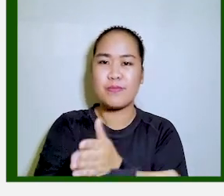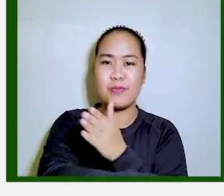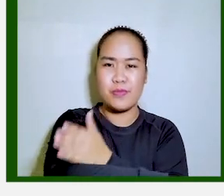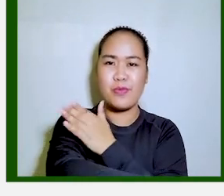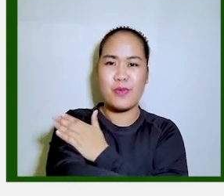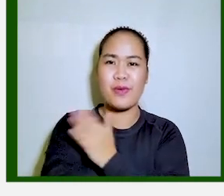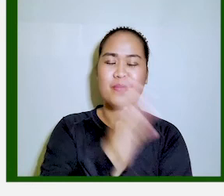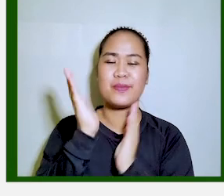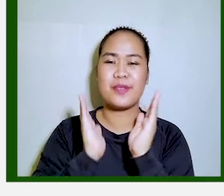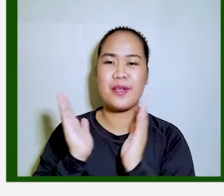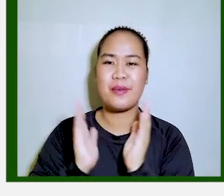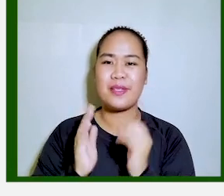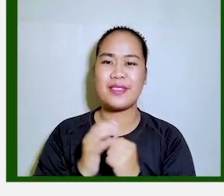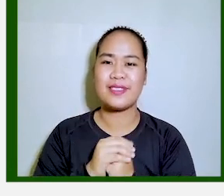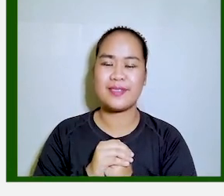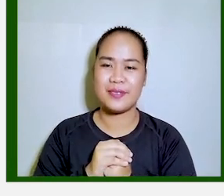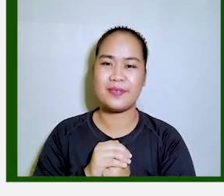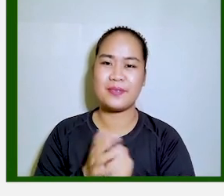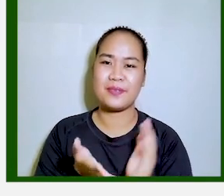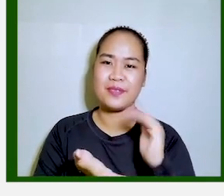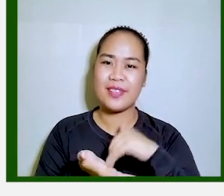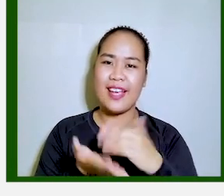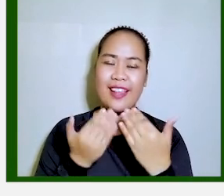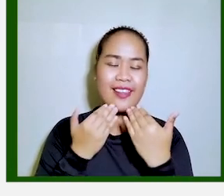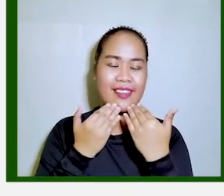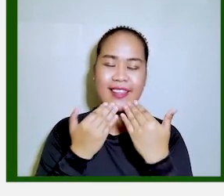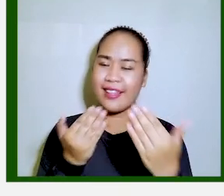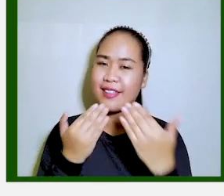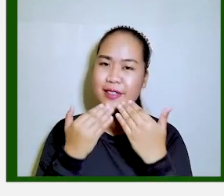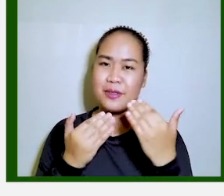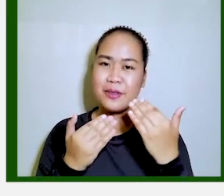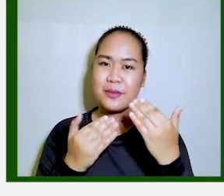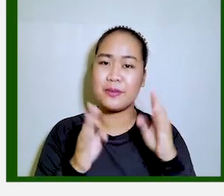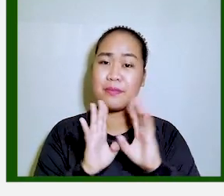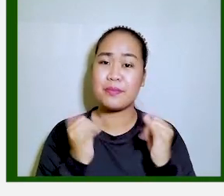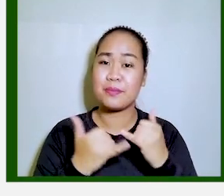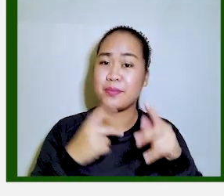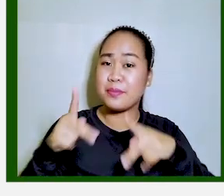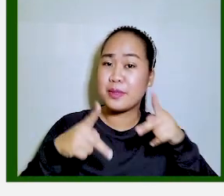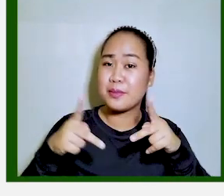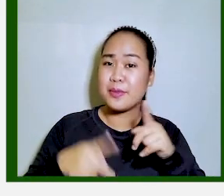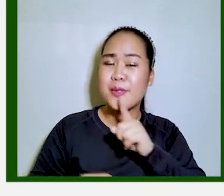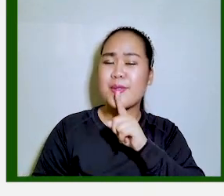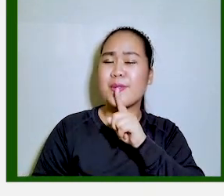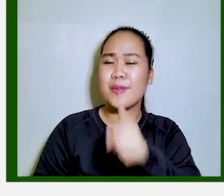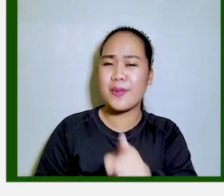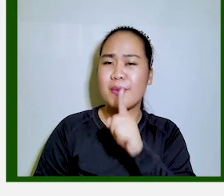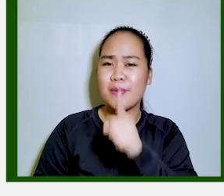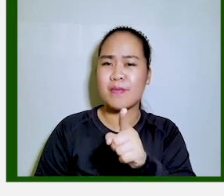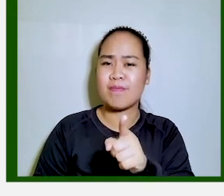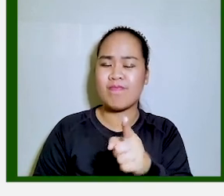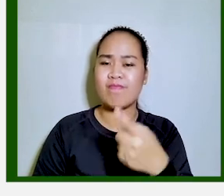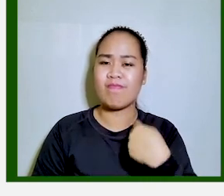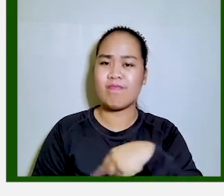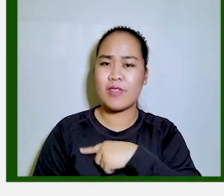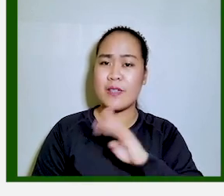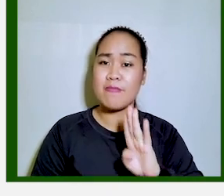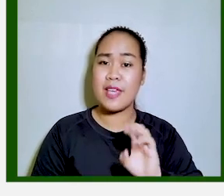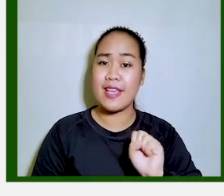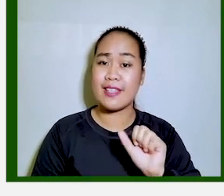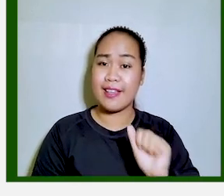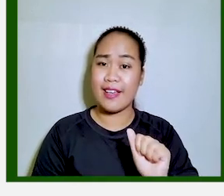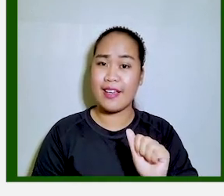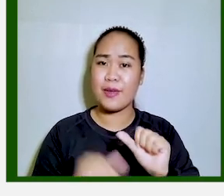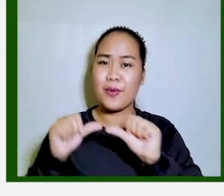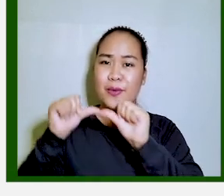aming pagseserbisyo sa inyo. So muli, ang aking pagpapasalamat sa ating mga kabarangay, and rest assured that BSA will continue to do